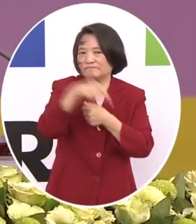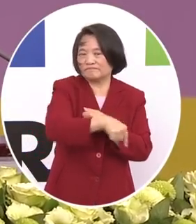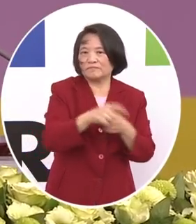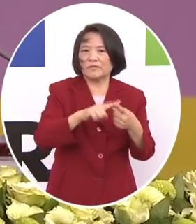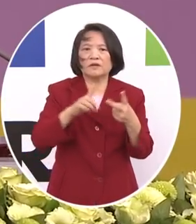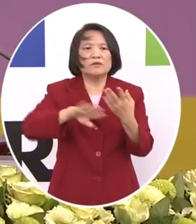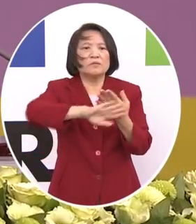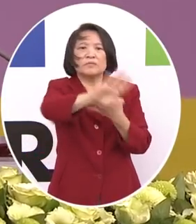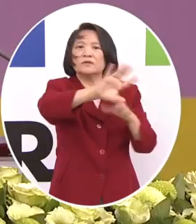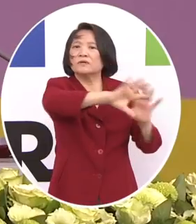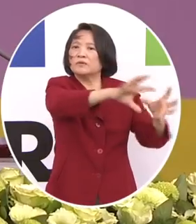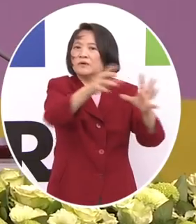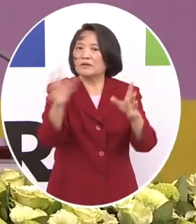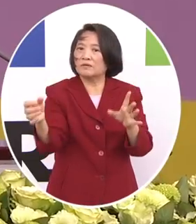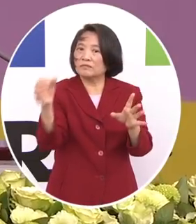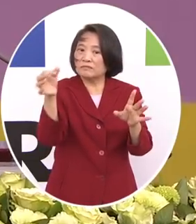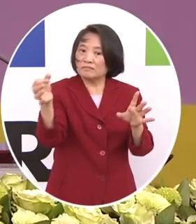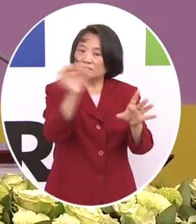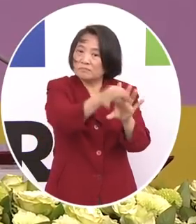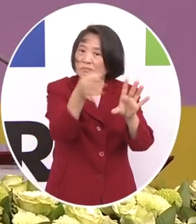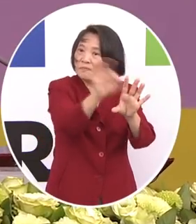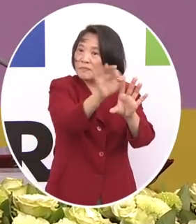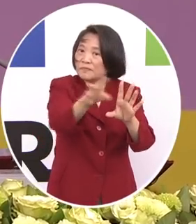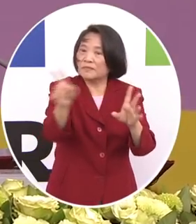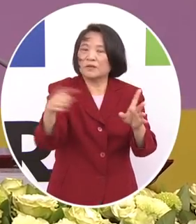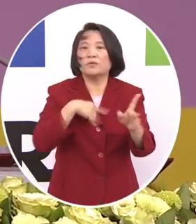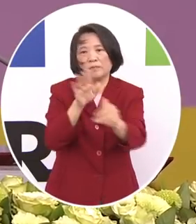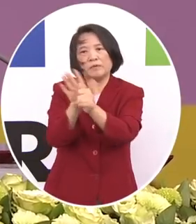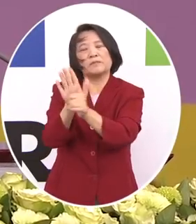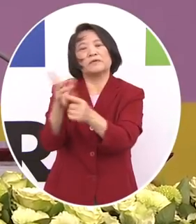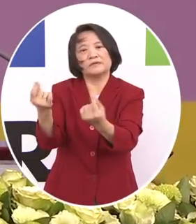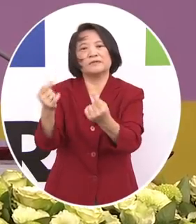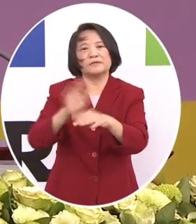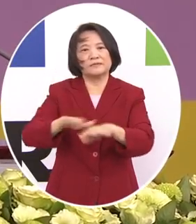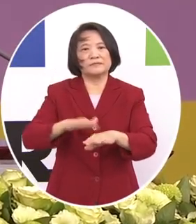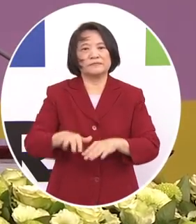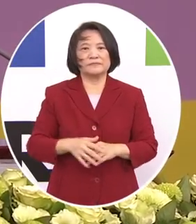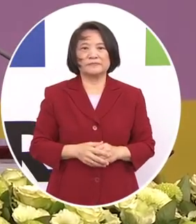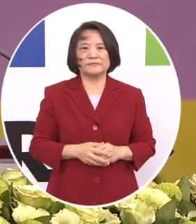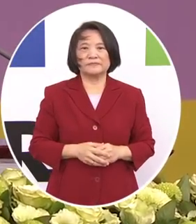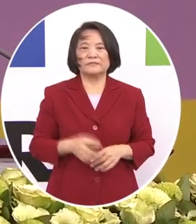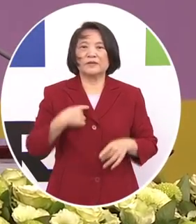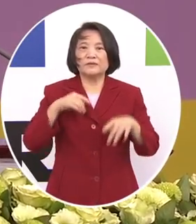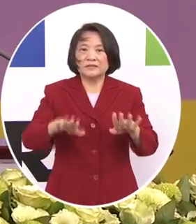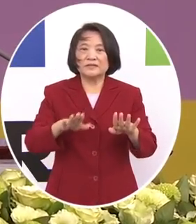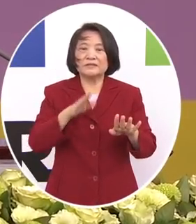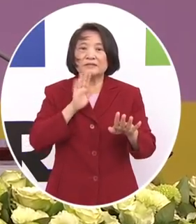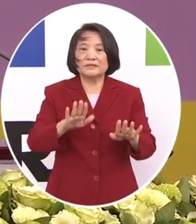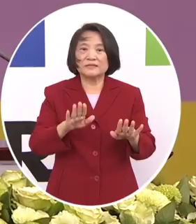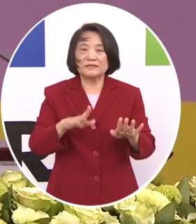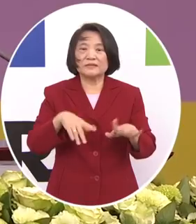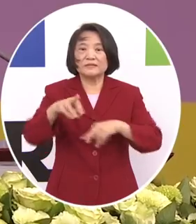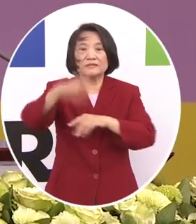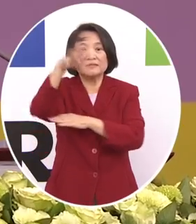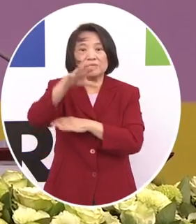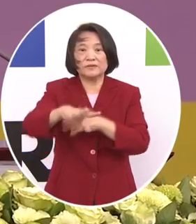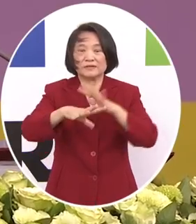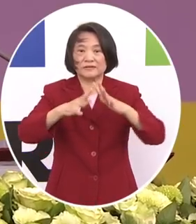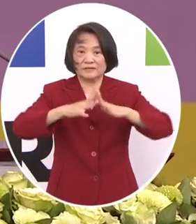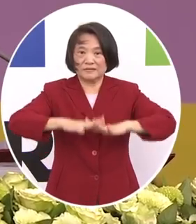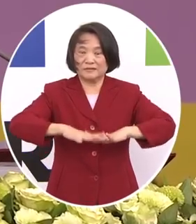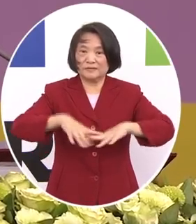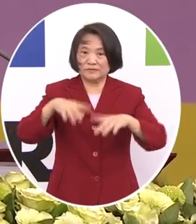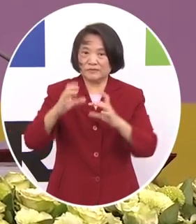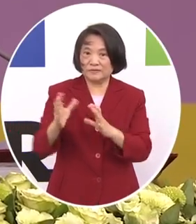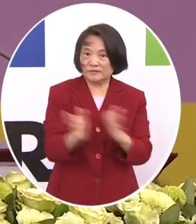他国家投资布局，我们也会全力支援。今年潜在基础建设计划的第一期特别预